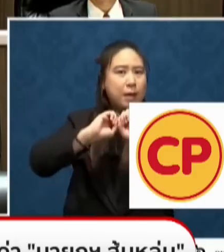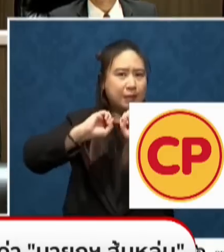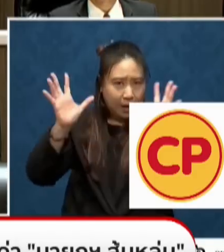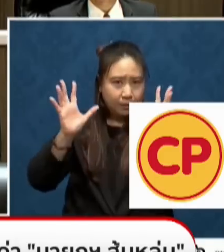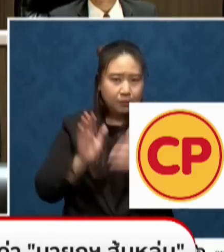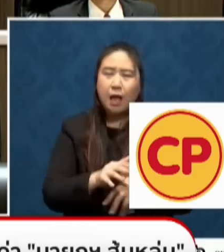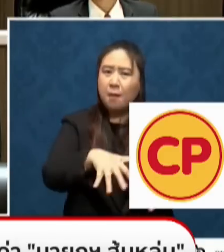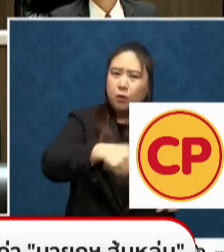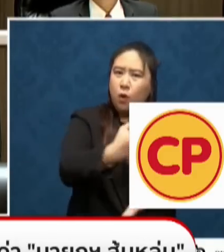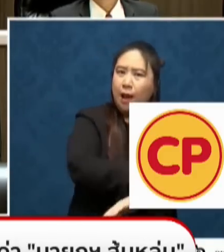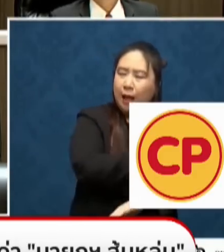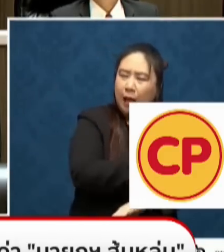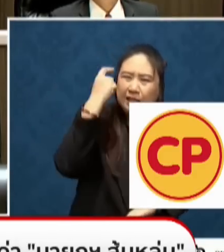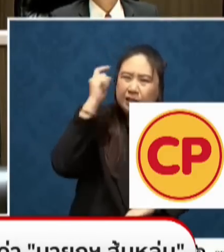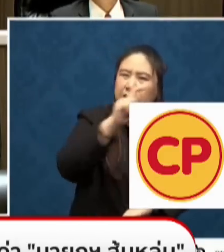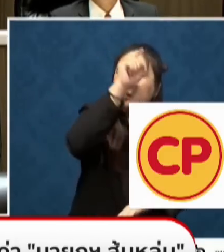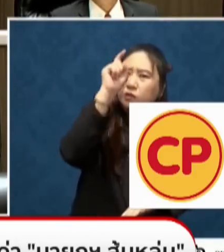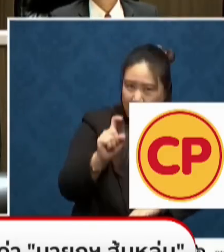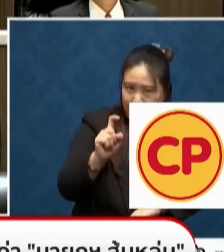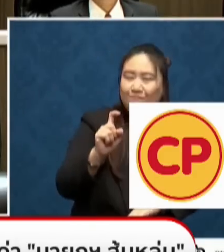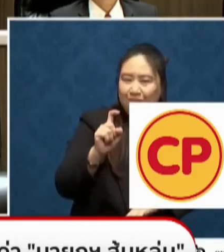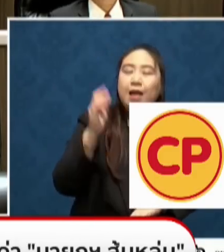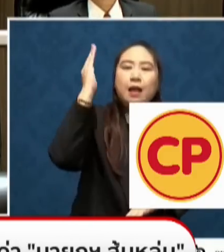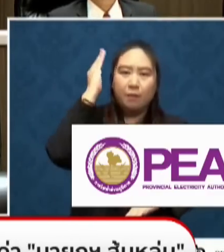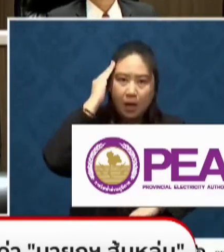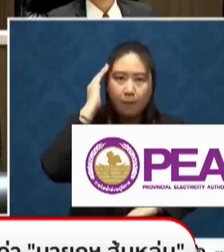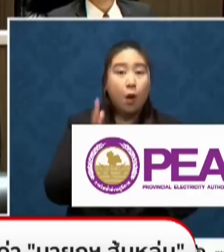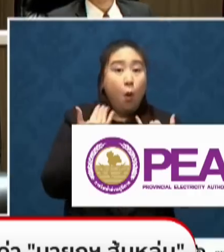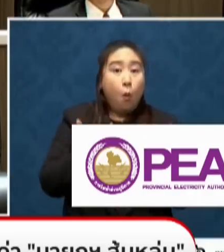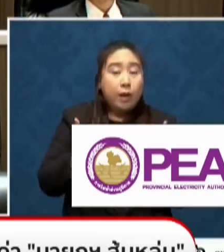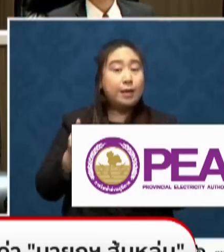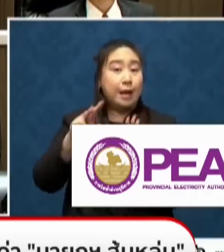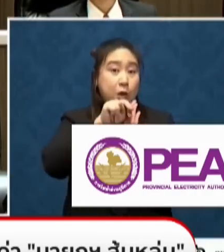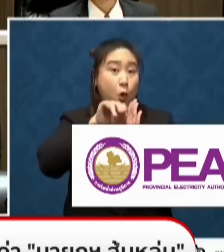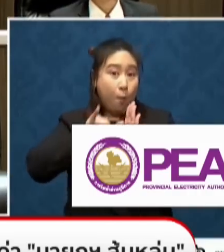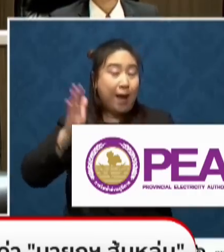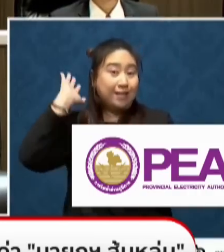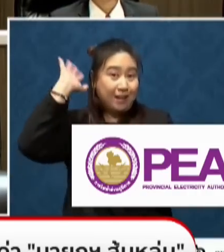ลและสงสัยกับพี่น้องแรงงานนโยบายที่ท่านได้แถลงต่อรัฐสภาในวันนี้